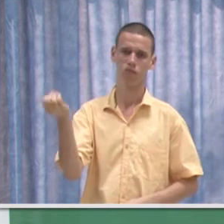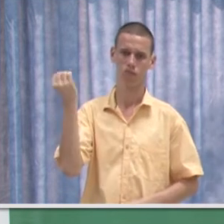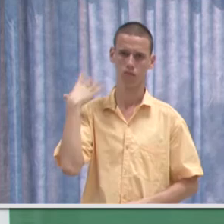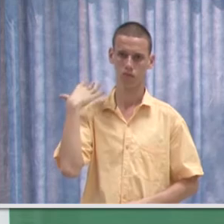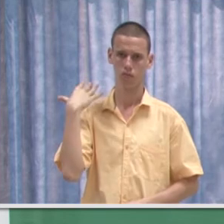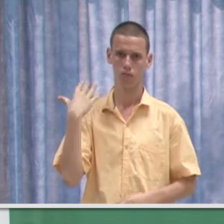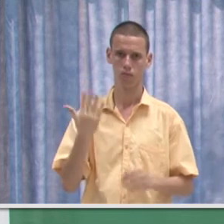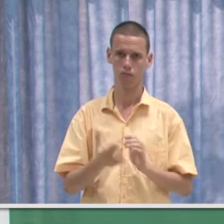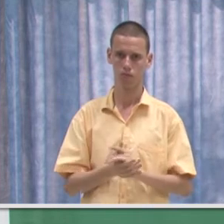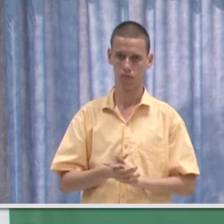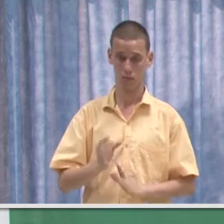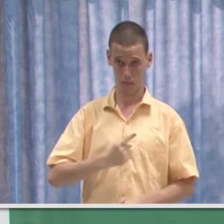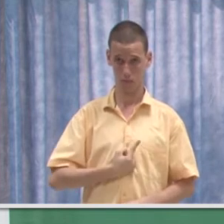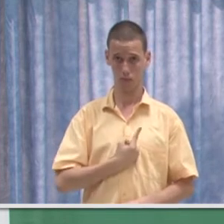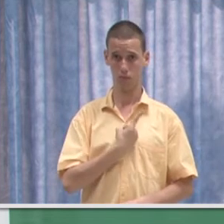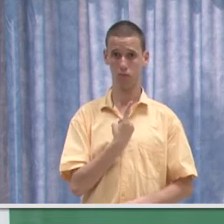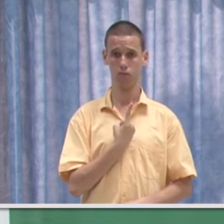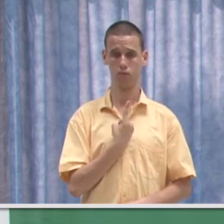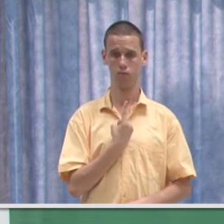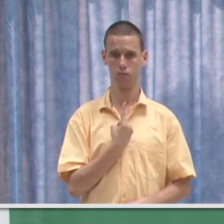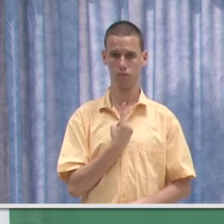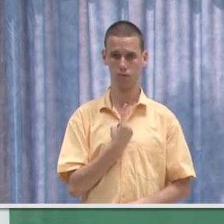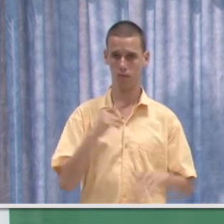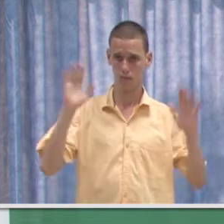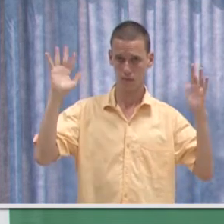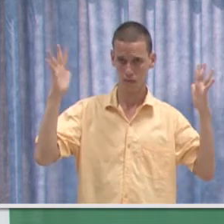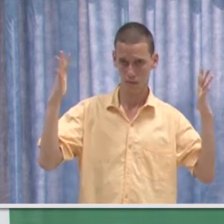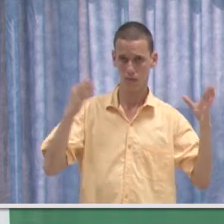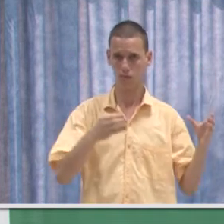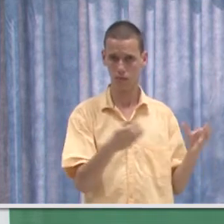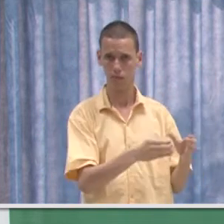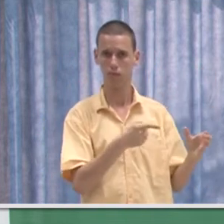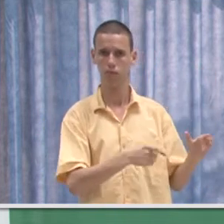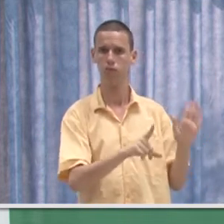positif avant. On a une bonne qui peut faire du bien. Et quand c'est dans nos